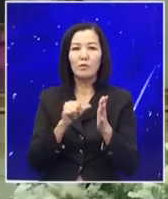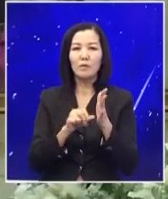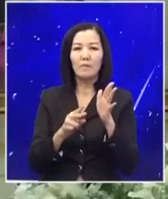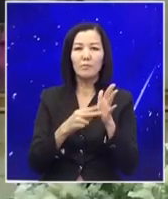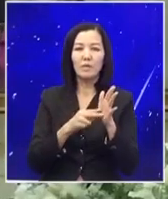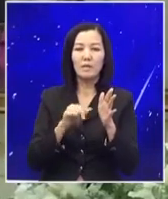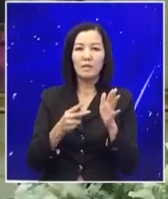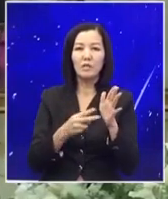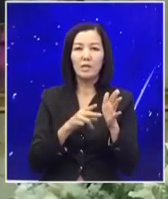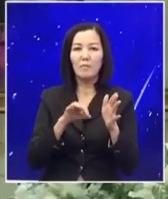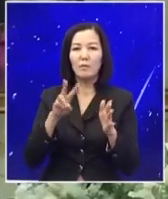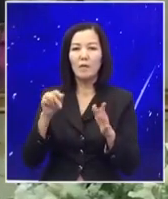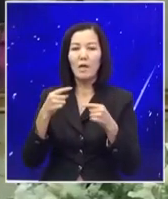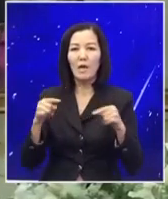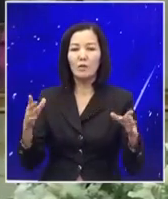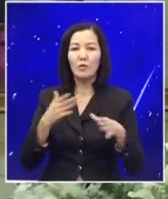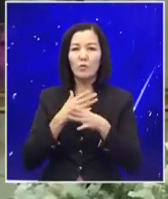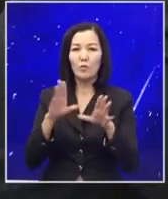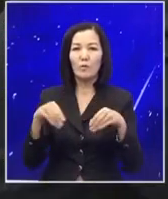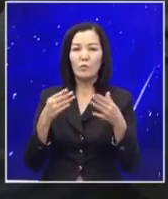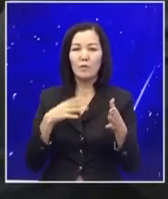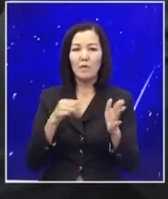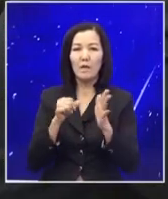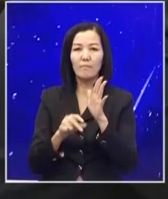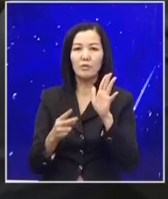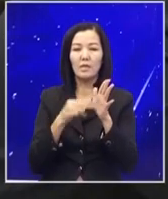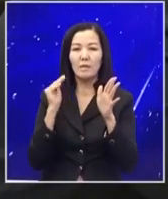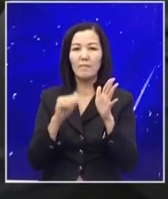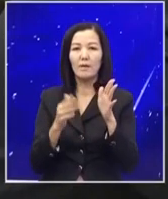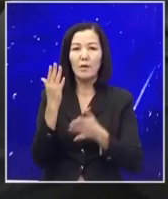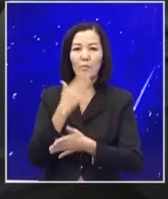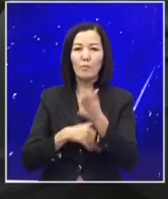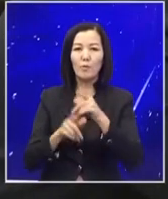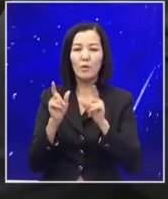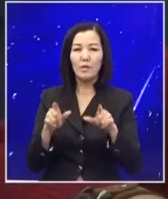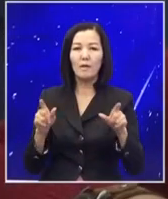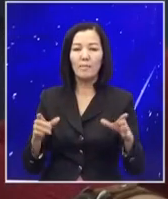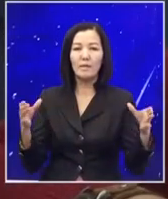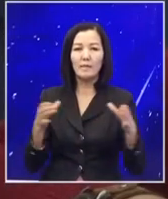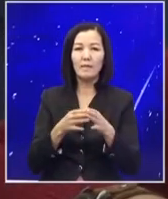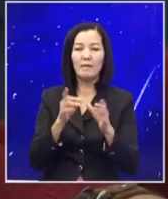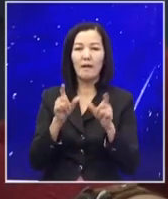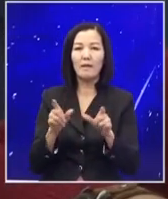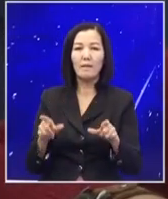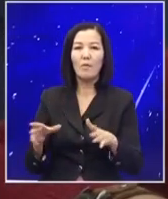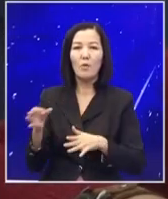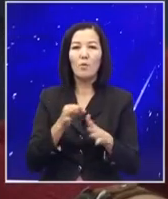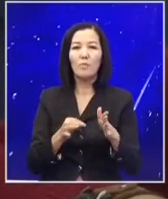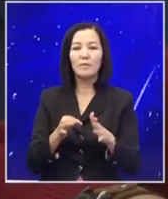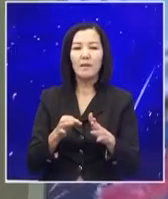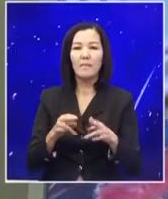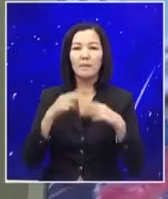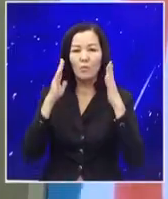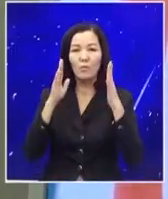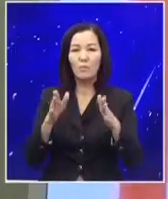5,567,7 миллион теңге мөлшерінде әртүрлі әлеуметтік көмек көрсетілді. 67 мыңнан аса мүгедек бар. Бұл санаттағы адамдарға